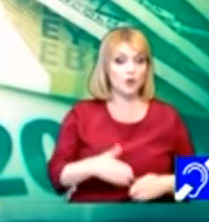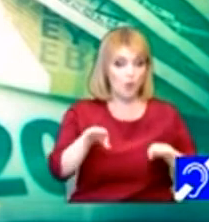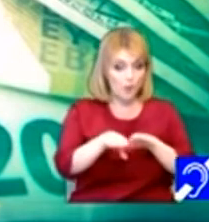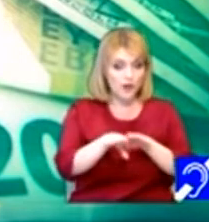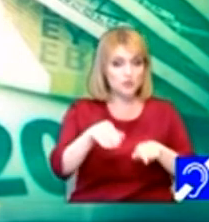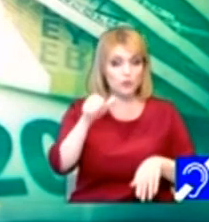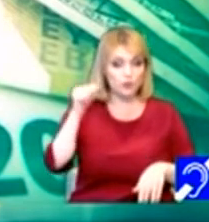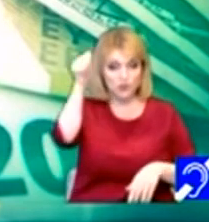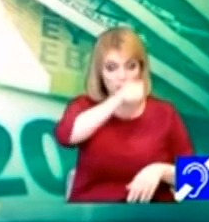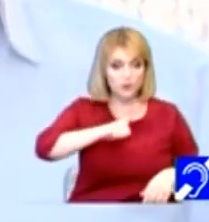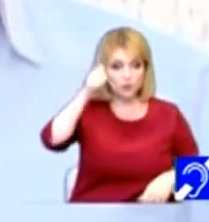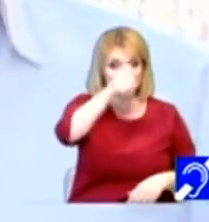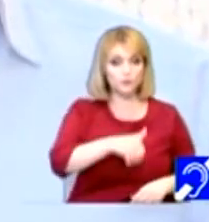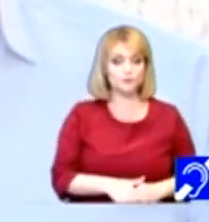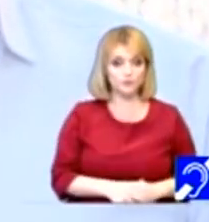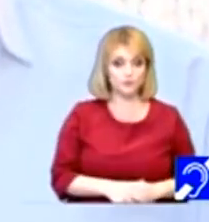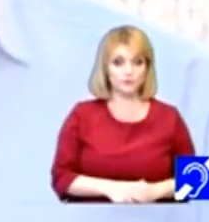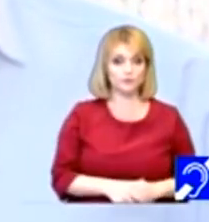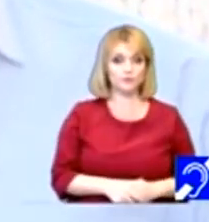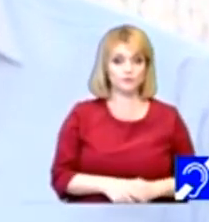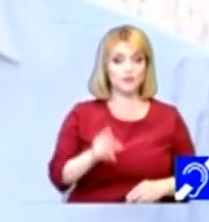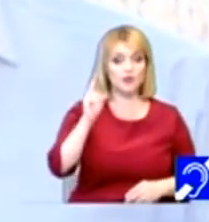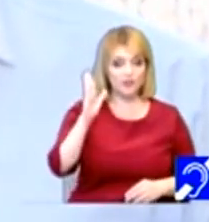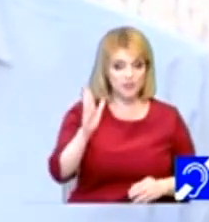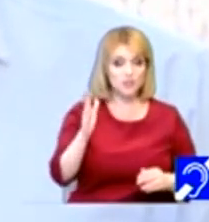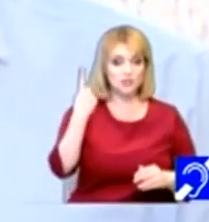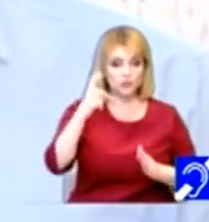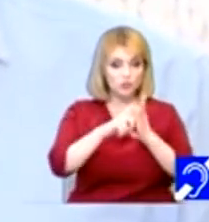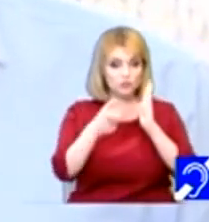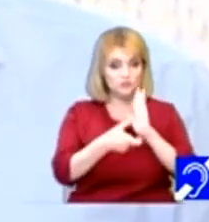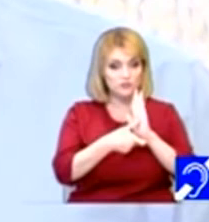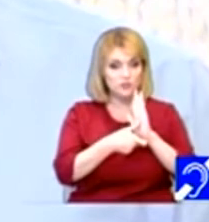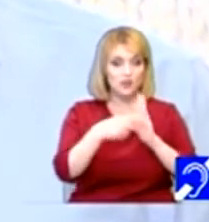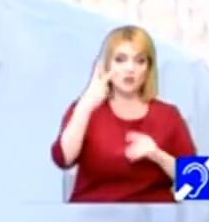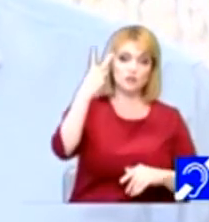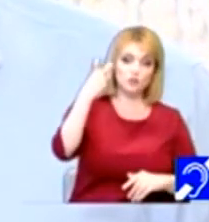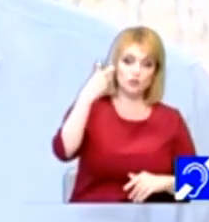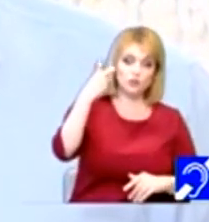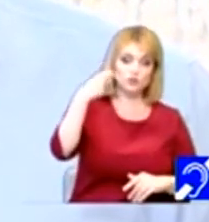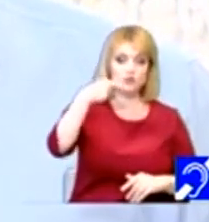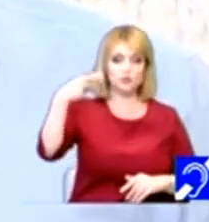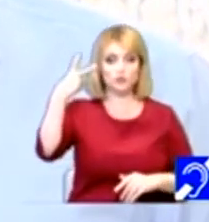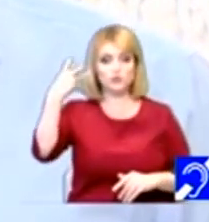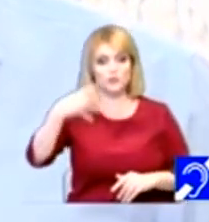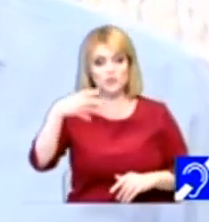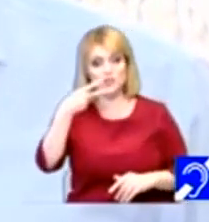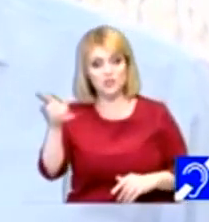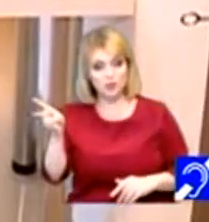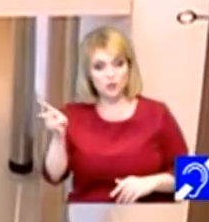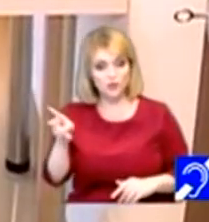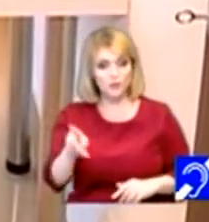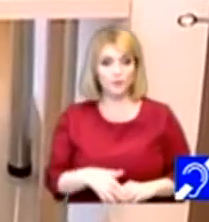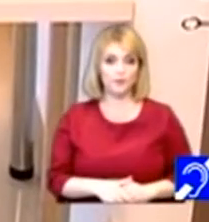de 1,8% dacă o calculăm la lei. Studiourile și garsonierele sunt oriunde între 200 și 450 de euro, cu